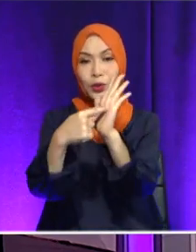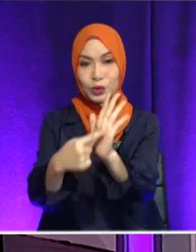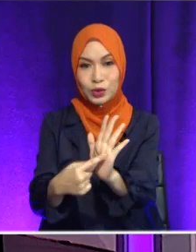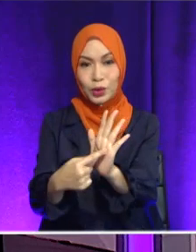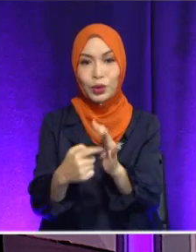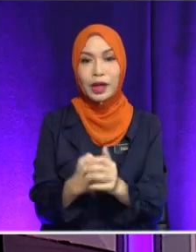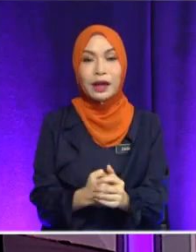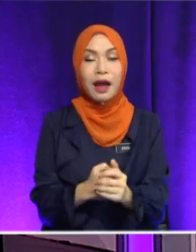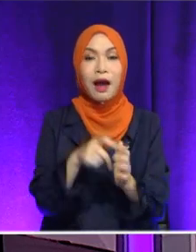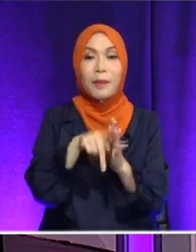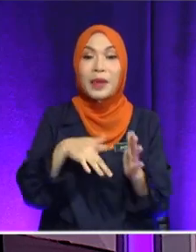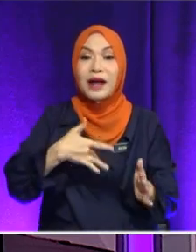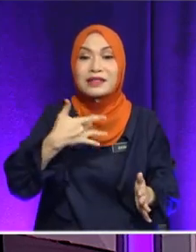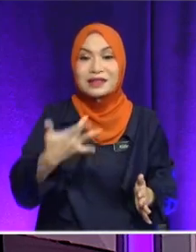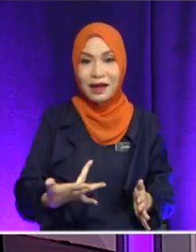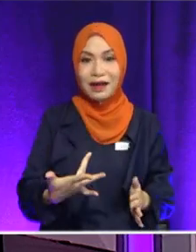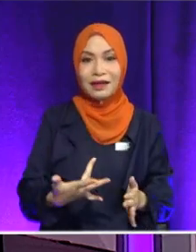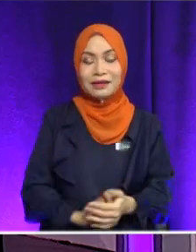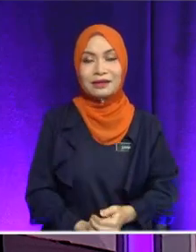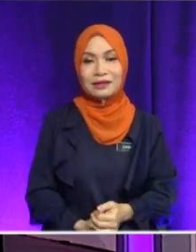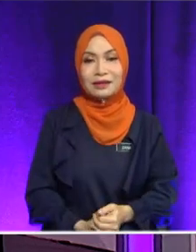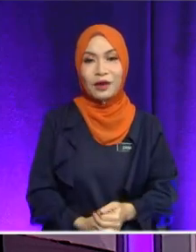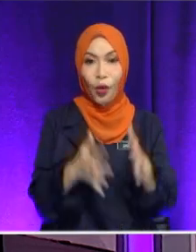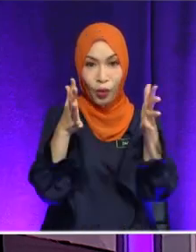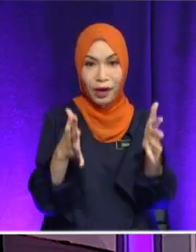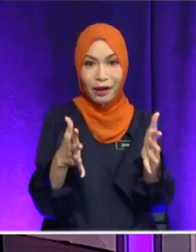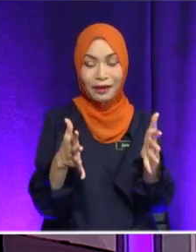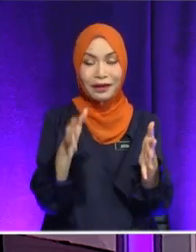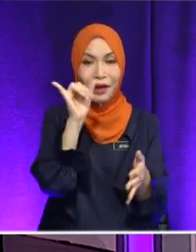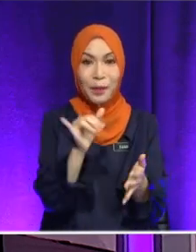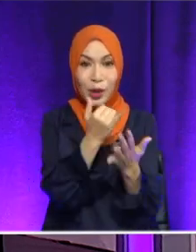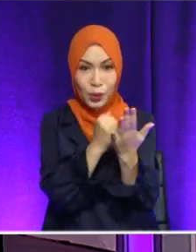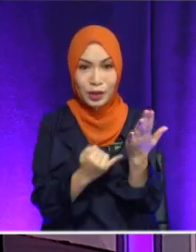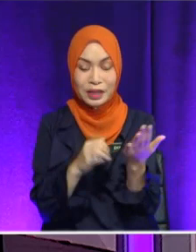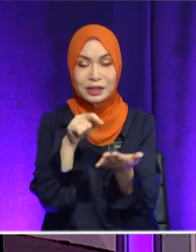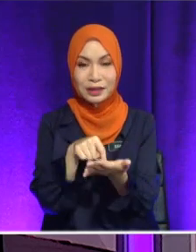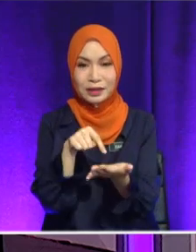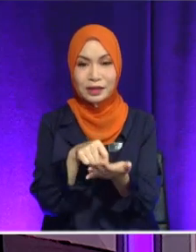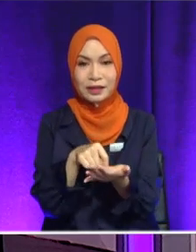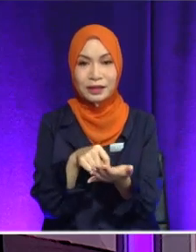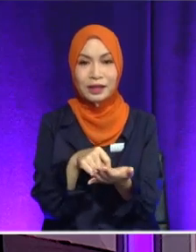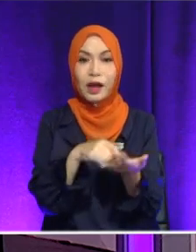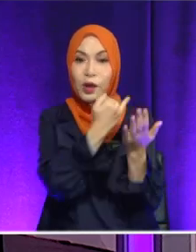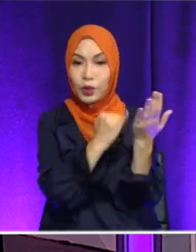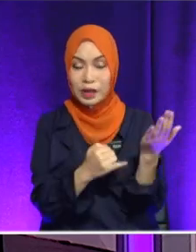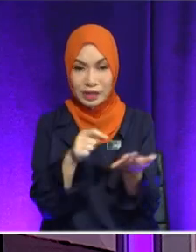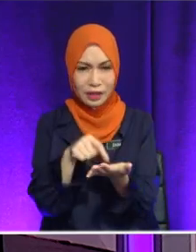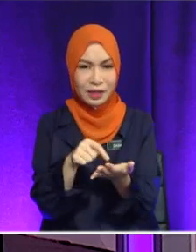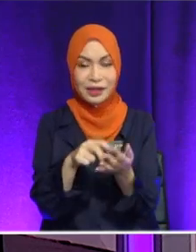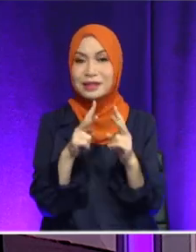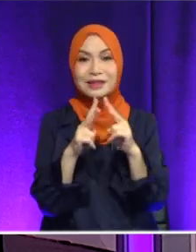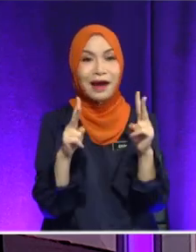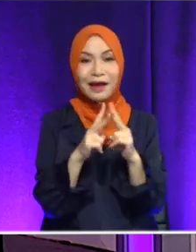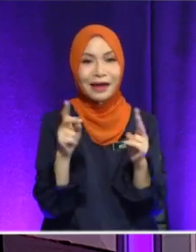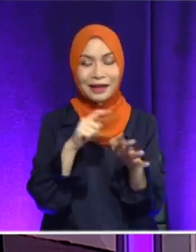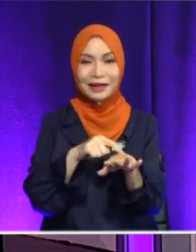perasaan pelukis Oke kalau begitu tengok ee lukisan ini lukisan ini sebagainya satu dunia